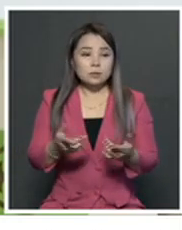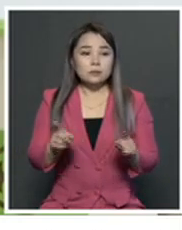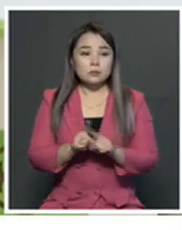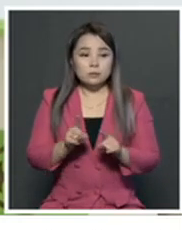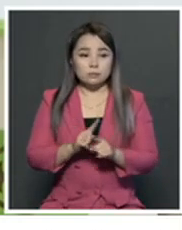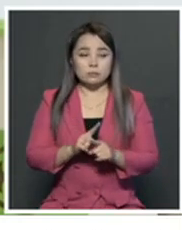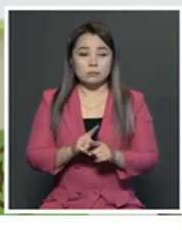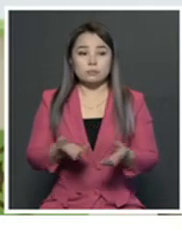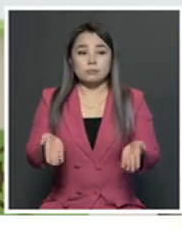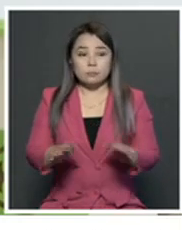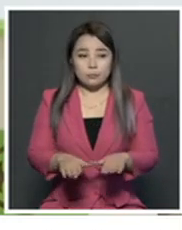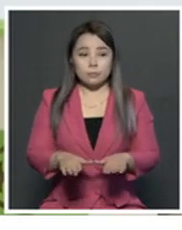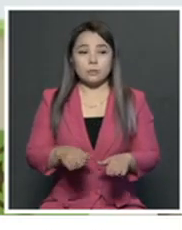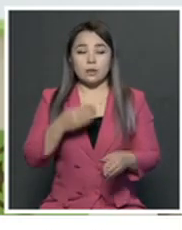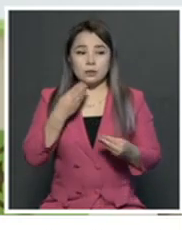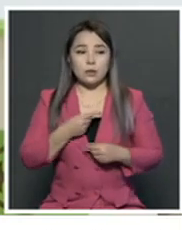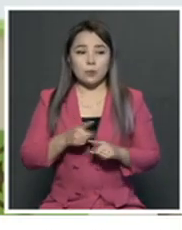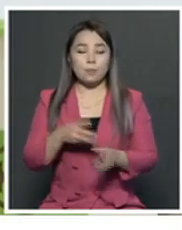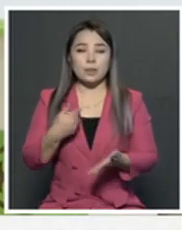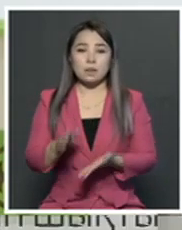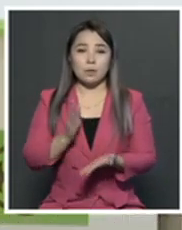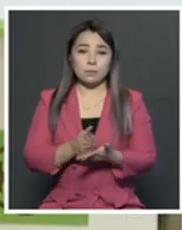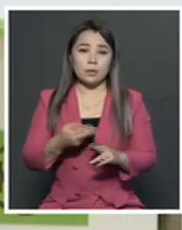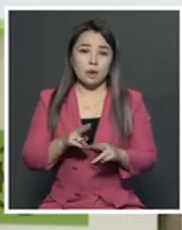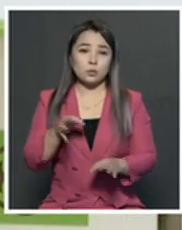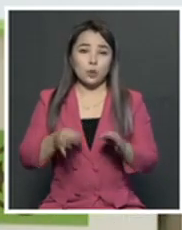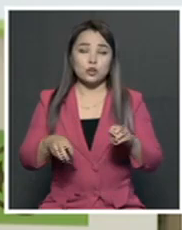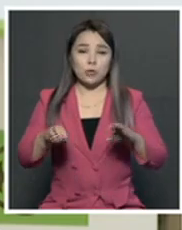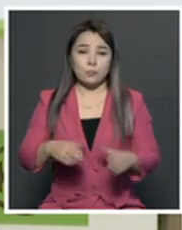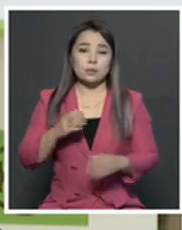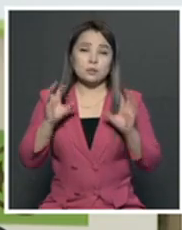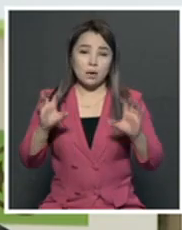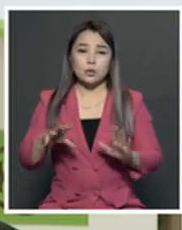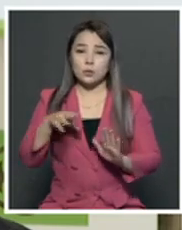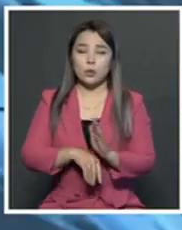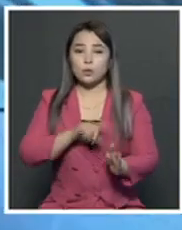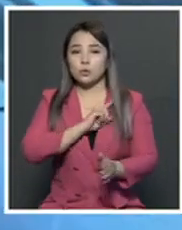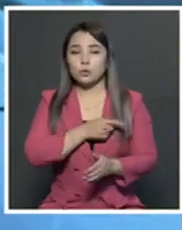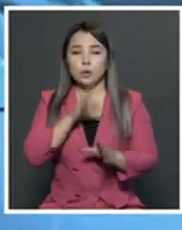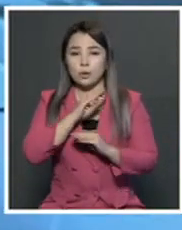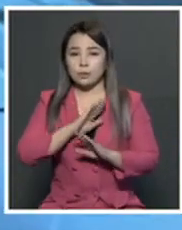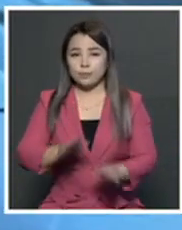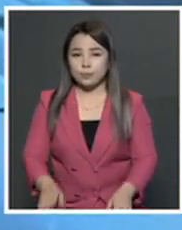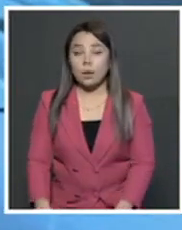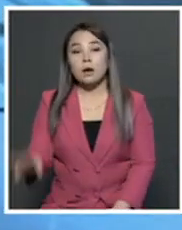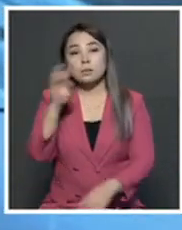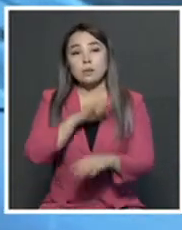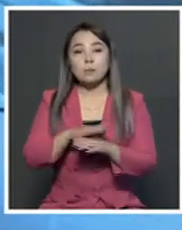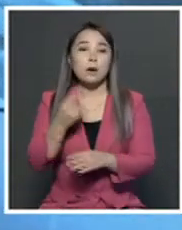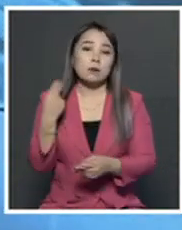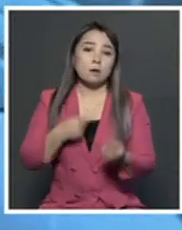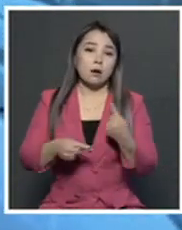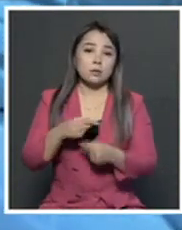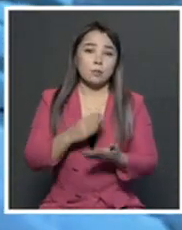талаптың мөлшерінде, яғни қанағаттандырудан бас тартылды. Соттың шешімі заңды күшіне енген жоқ. Елімізде қарызды